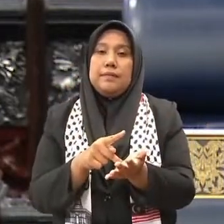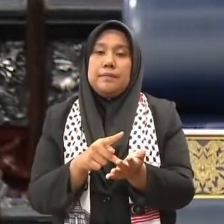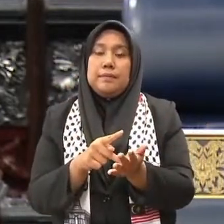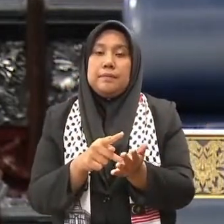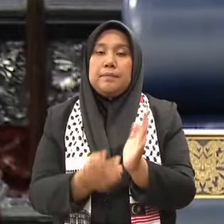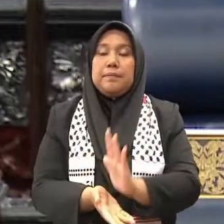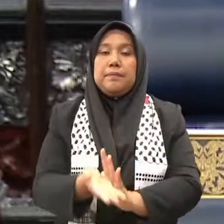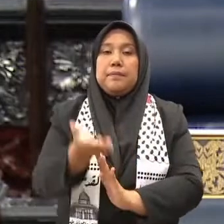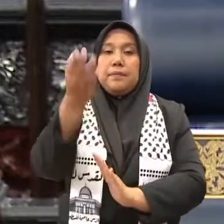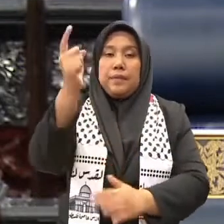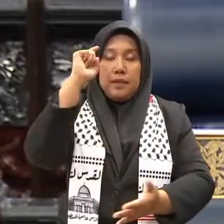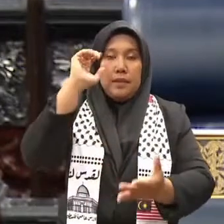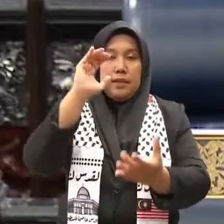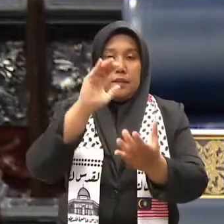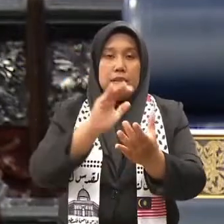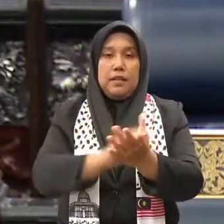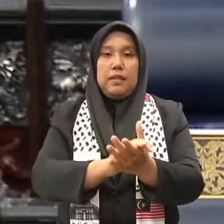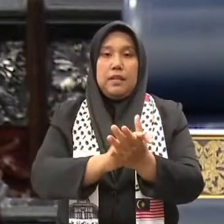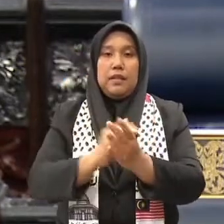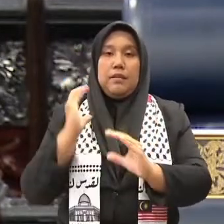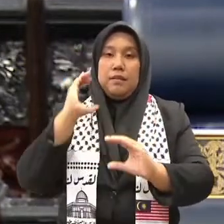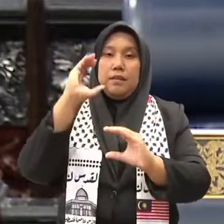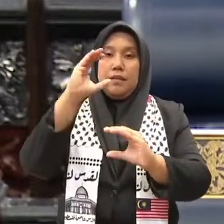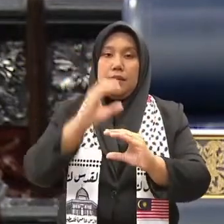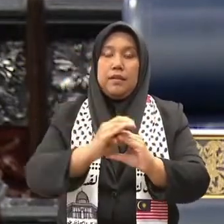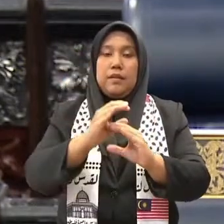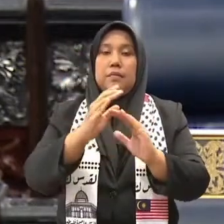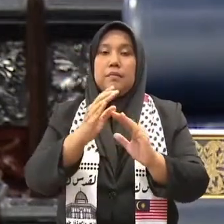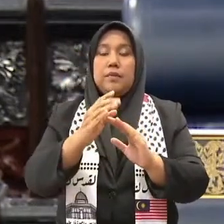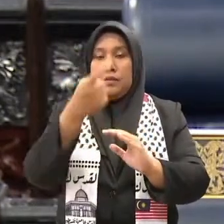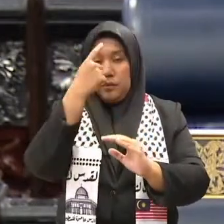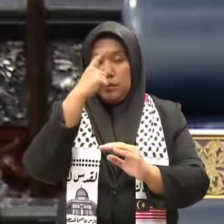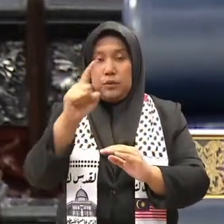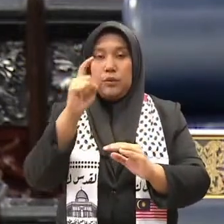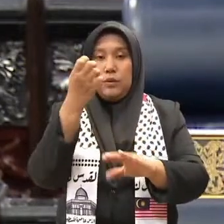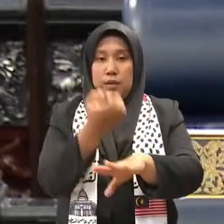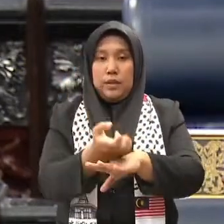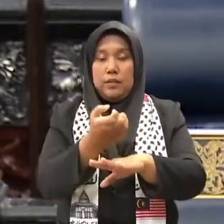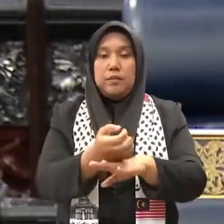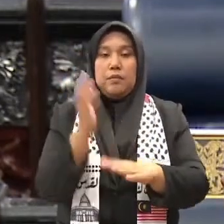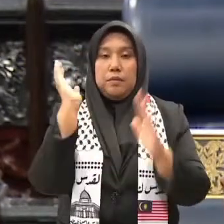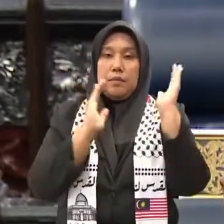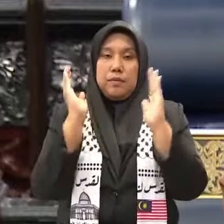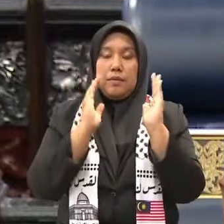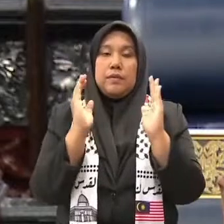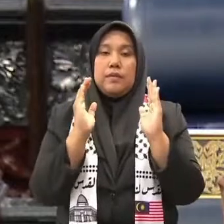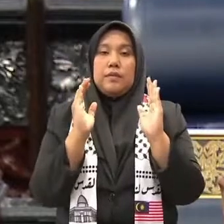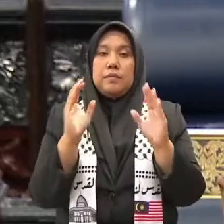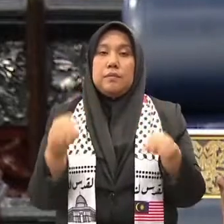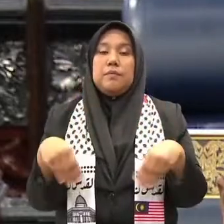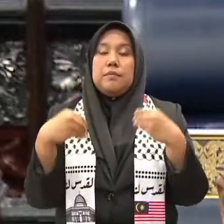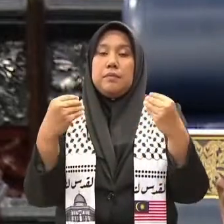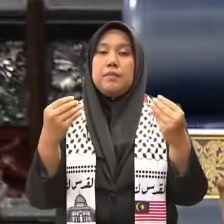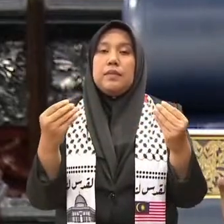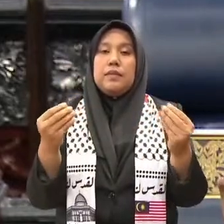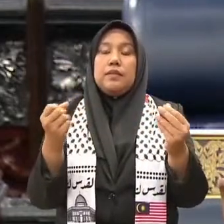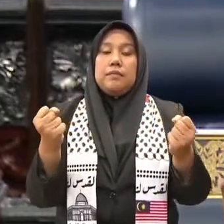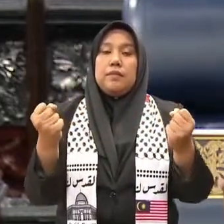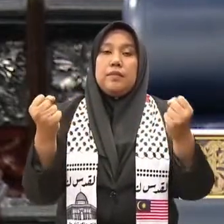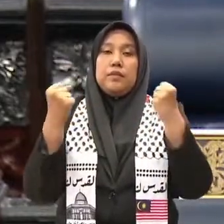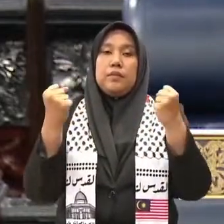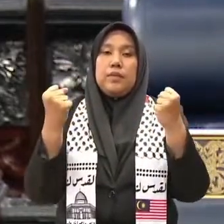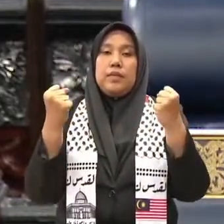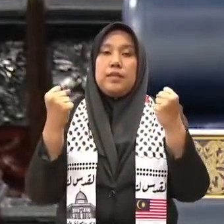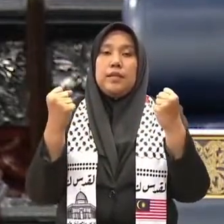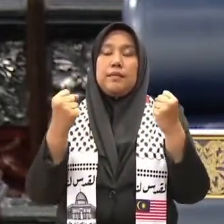meningkatkan keyakinan para pelabur terhadap ekonomi Malaysia dan secara tidak langsung dan secara langsung akan mengukuhkan nilai mata